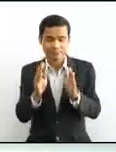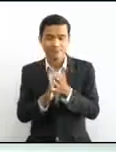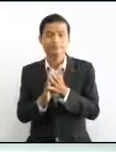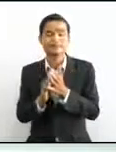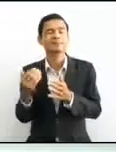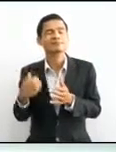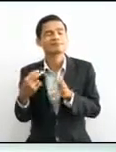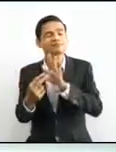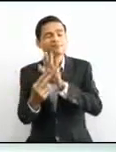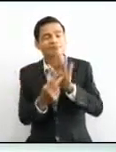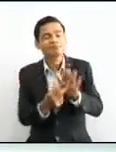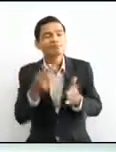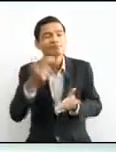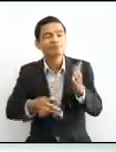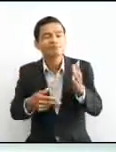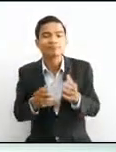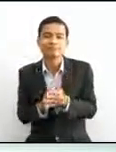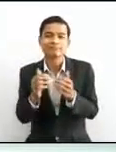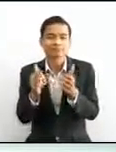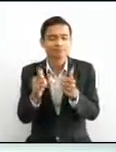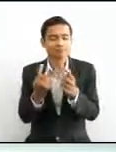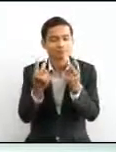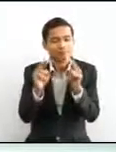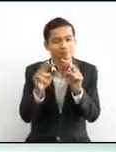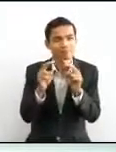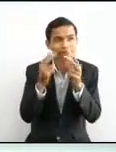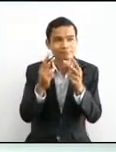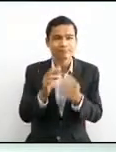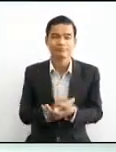kêu nâng miền ấy mọc bằng hành con từ ở khné nó ta chăm mơ từ ở khné